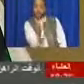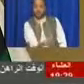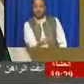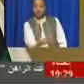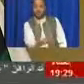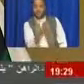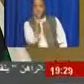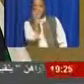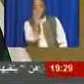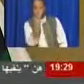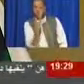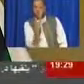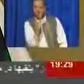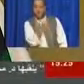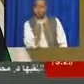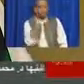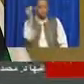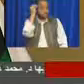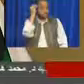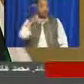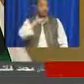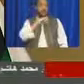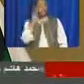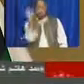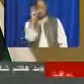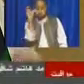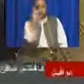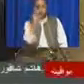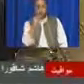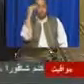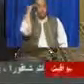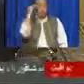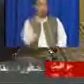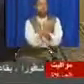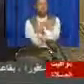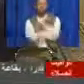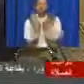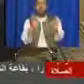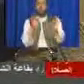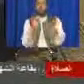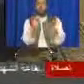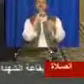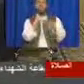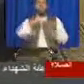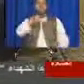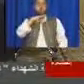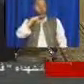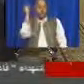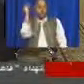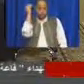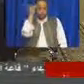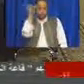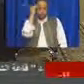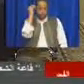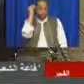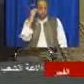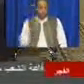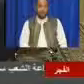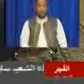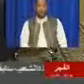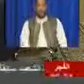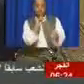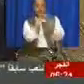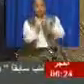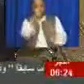ابنته والتي رميت ويعلم المسلمون ويعلم المؤمنون كل الناس يعلمون براءتها ومع ذلك